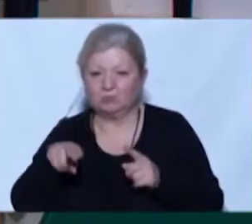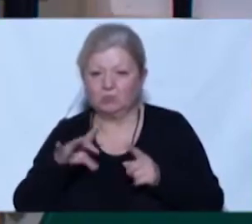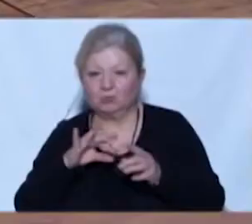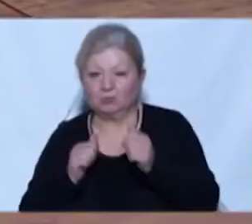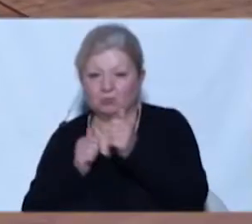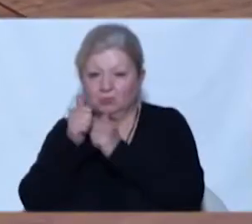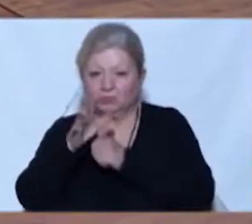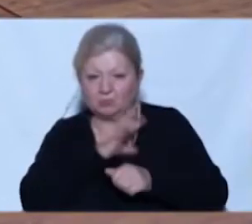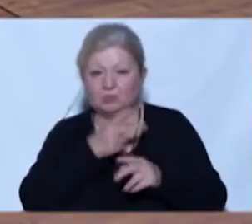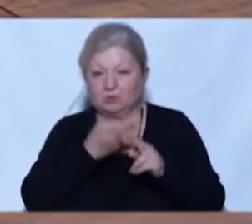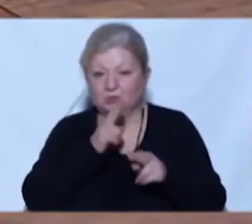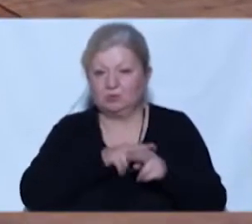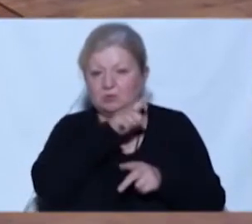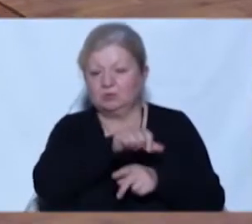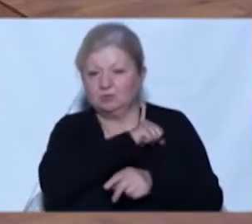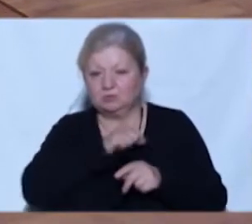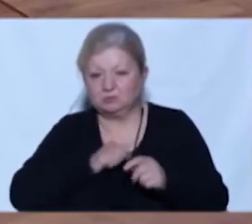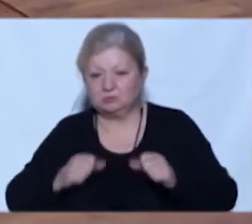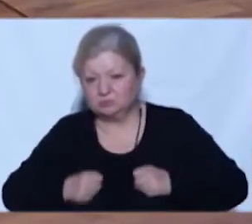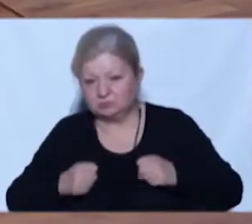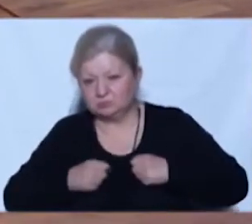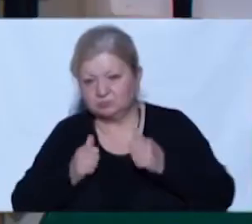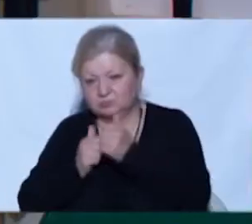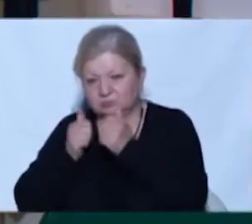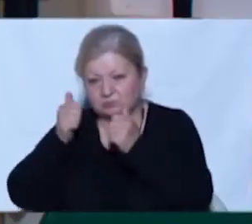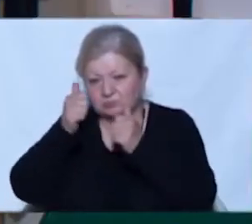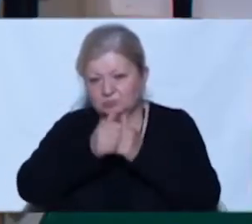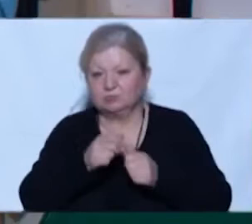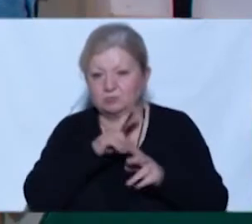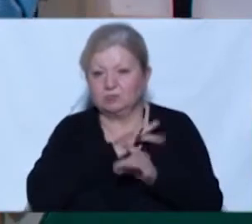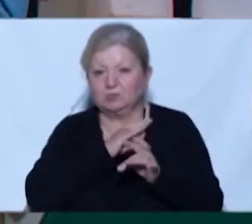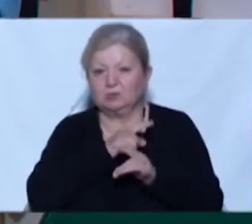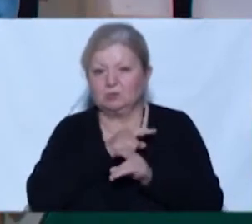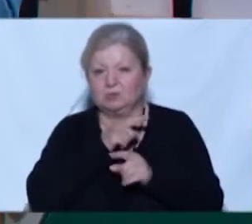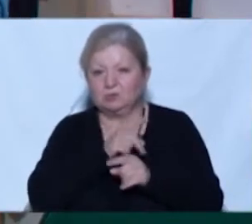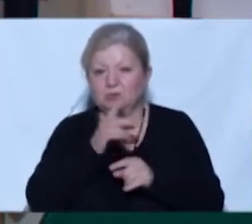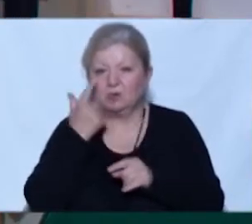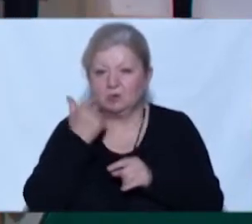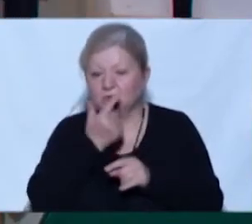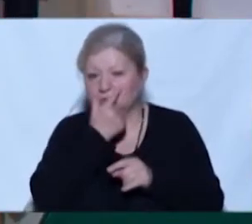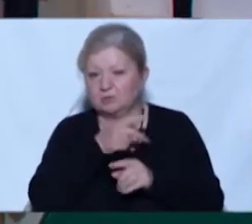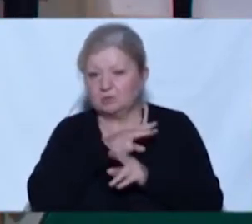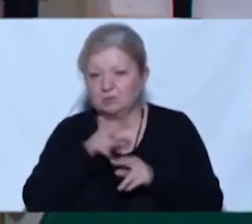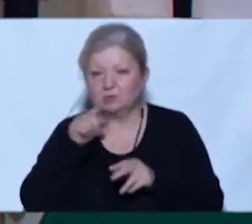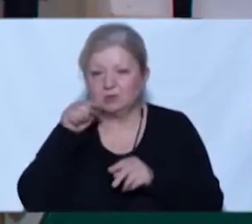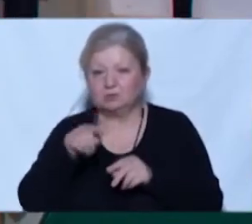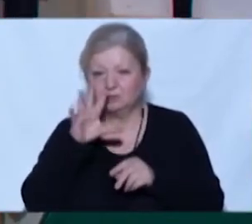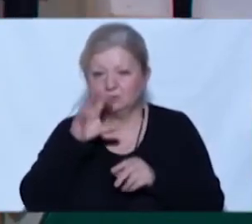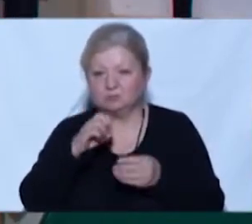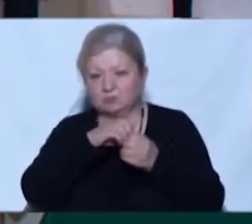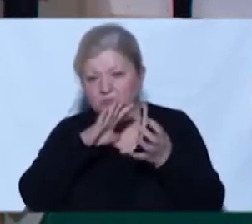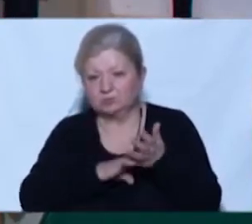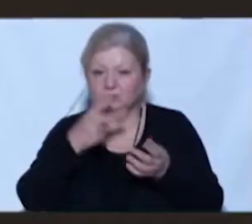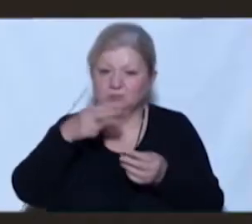ქმედება, საპასუხო ნაბიჯი. Აი სწორედ ესეთი საპასუხო ნაბიჯად უნდა აღვიქვათ ესპანელების მიერ